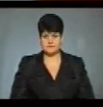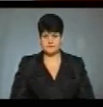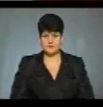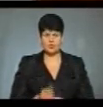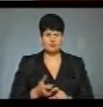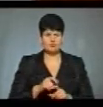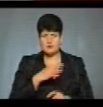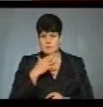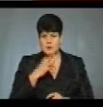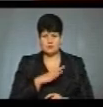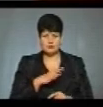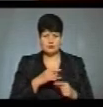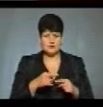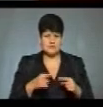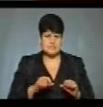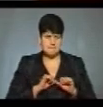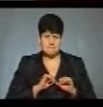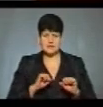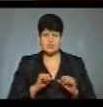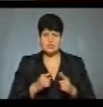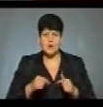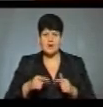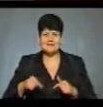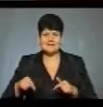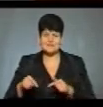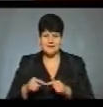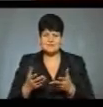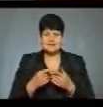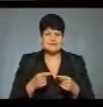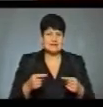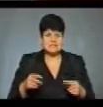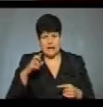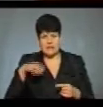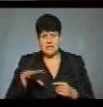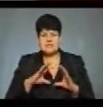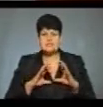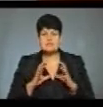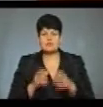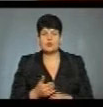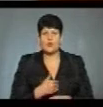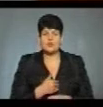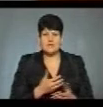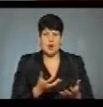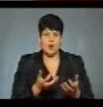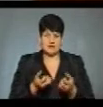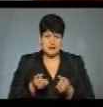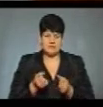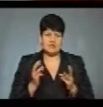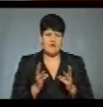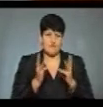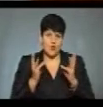Дуже багато було різних патріотичних організацій, які з різних країн світу, які хотіли отримати